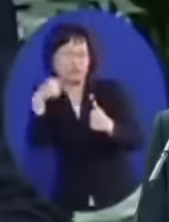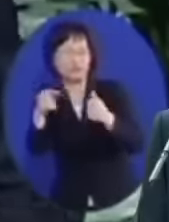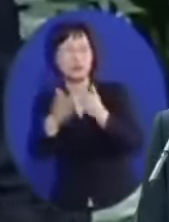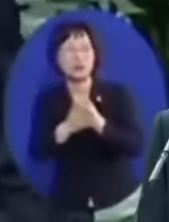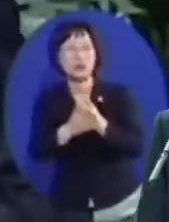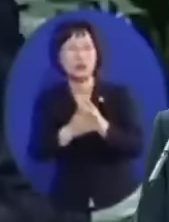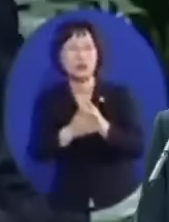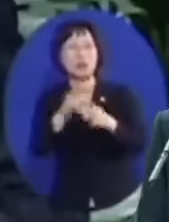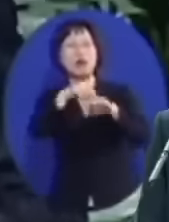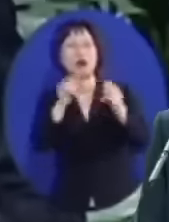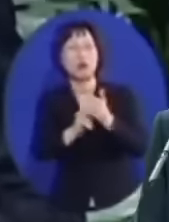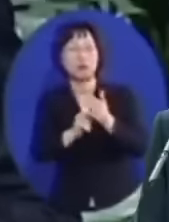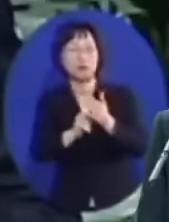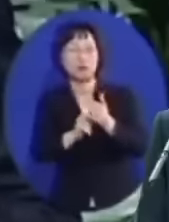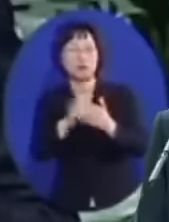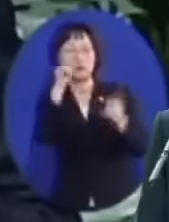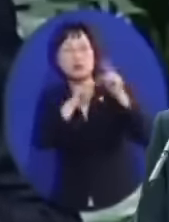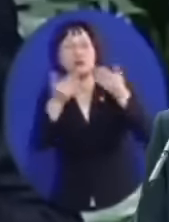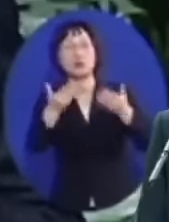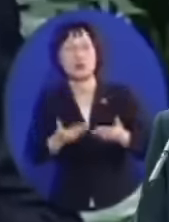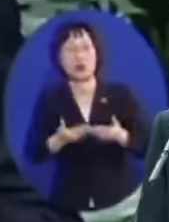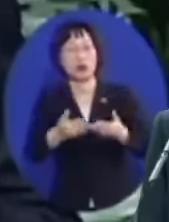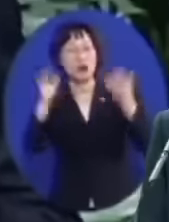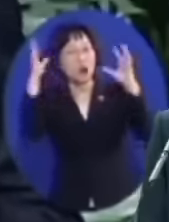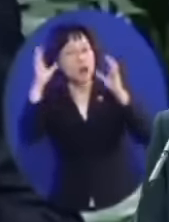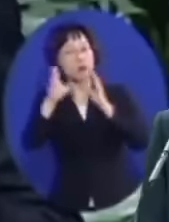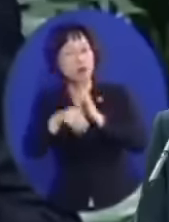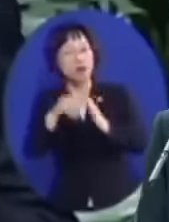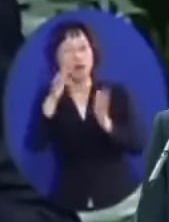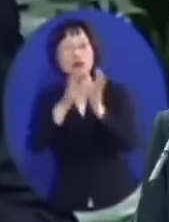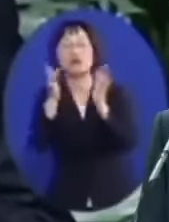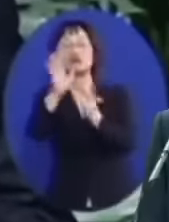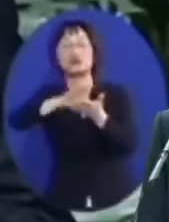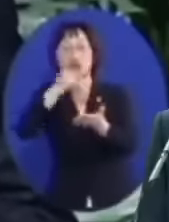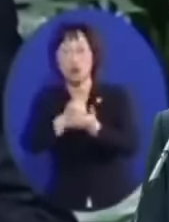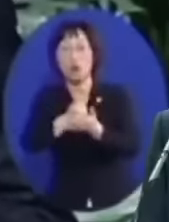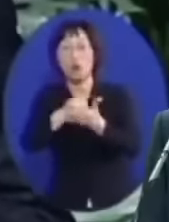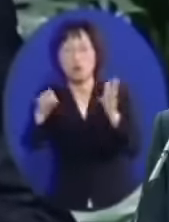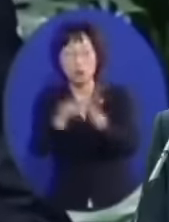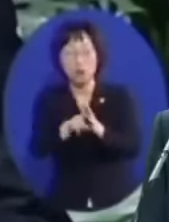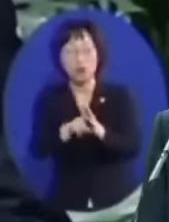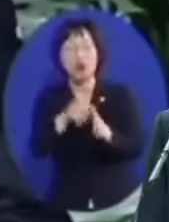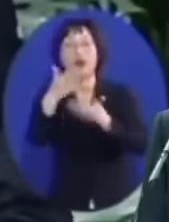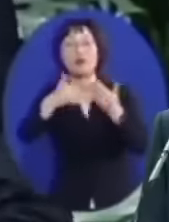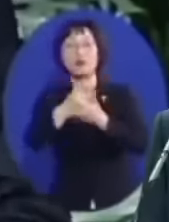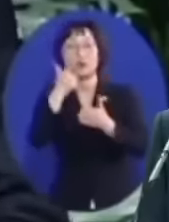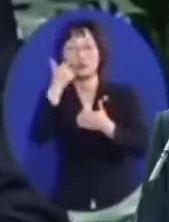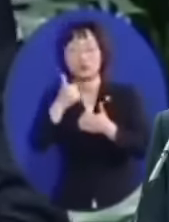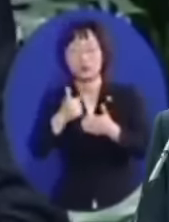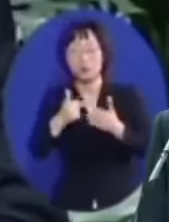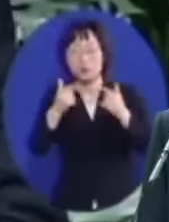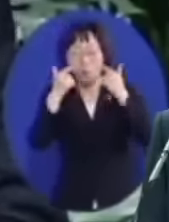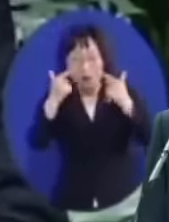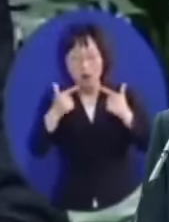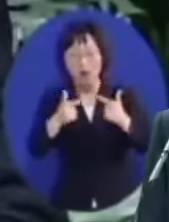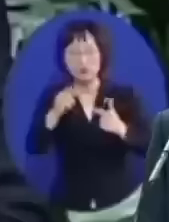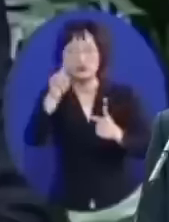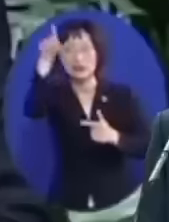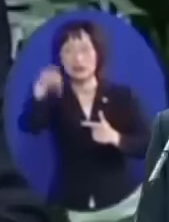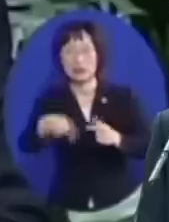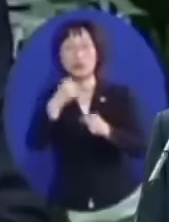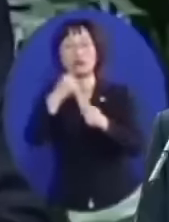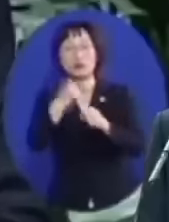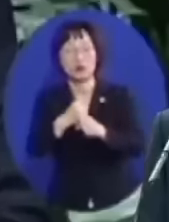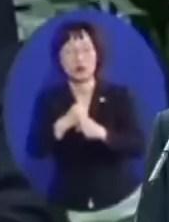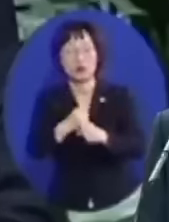어릴 때 예수 그리스도를 믿고 아버지 하나님이 우주를 창조한 것을 확실히 알고 있으면 그거 다 들어도 한 귀로 듣고 한 귀로